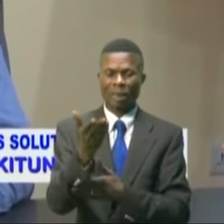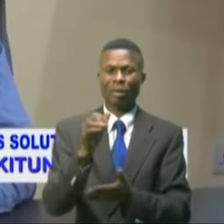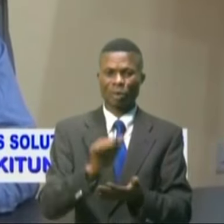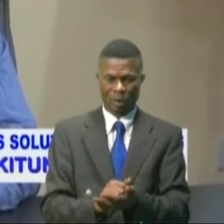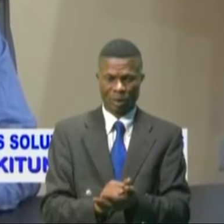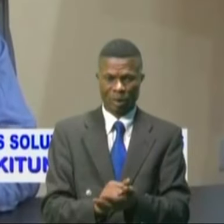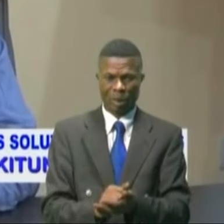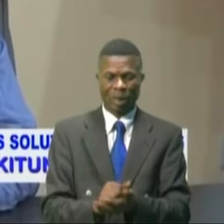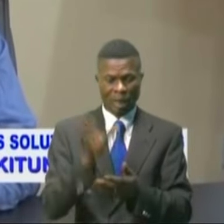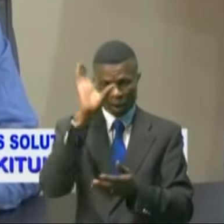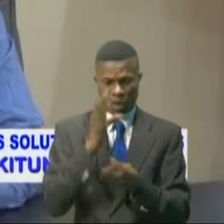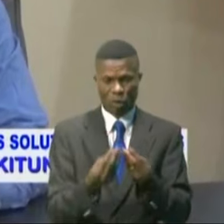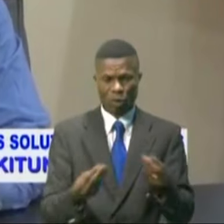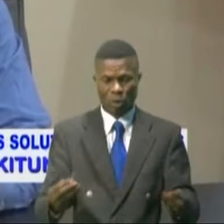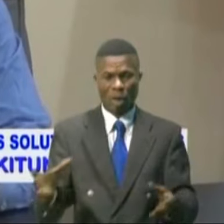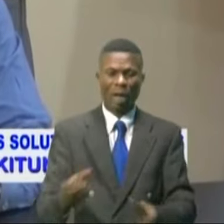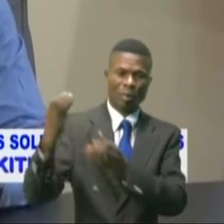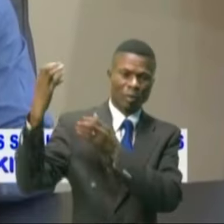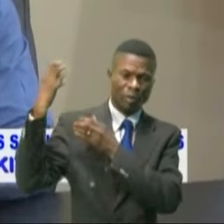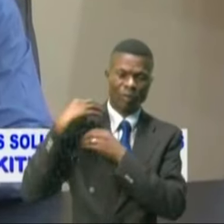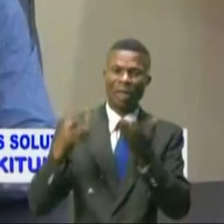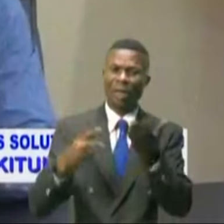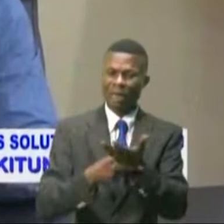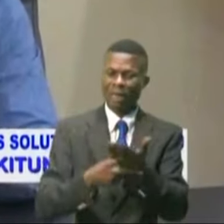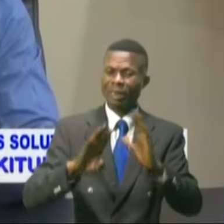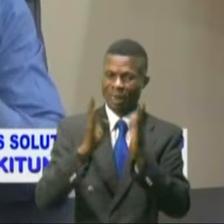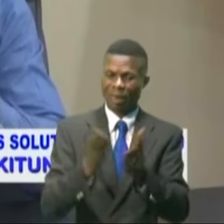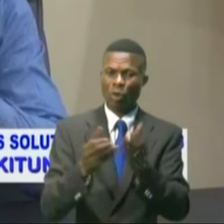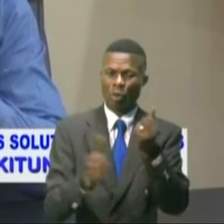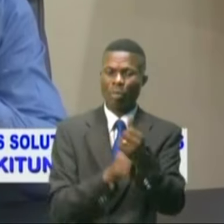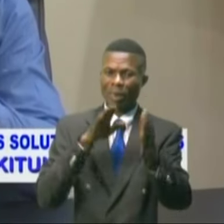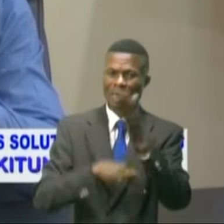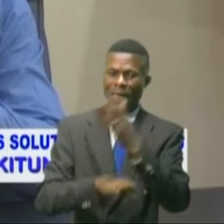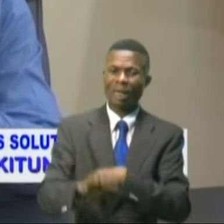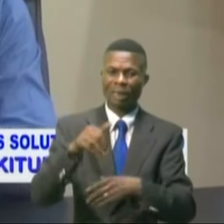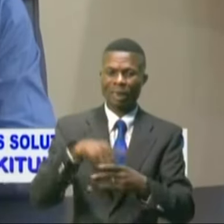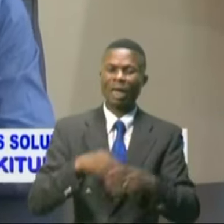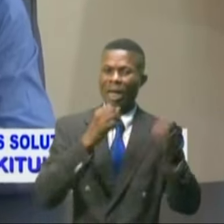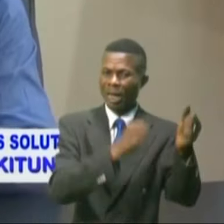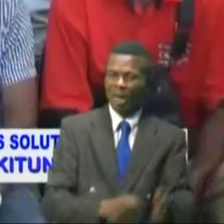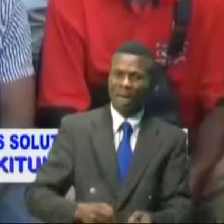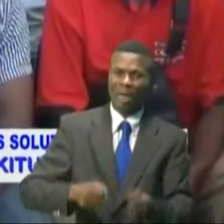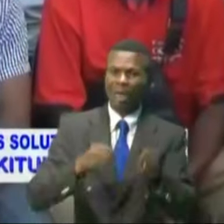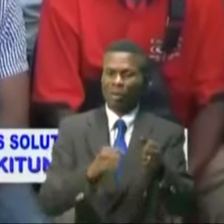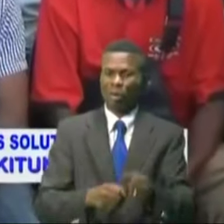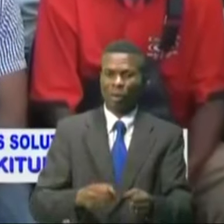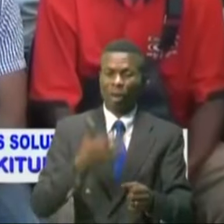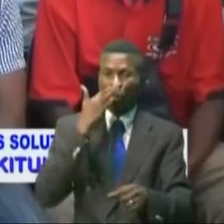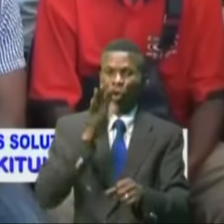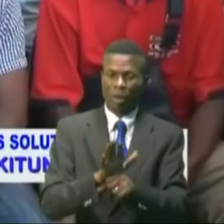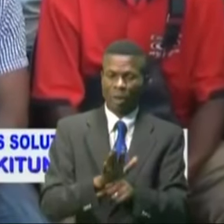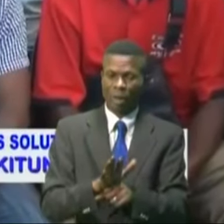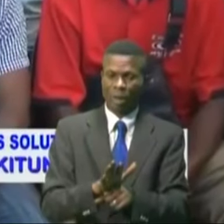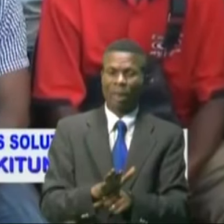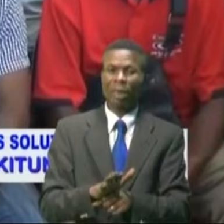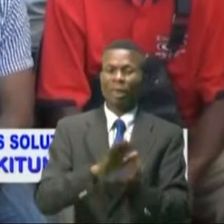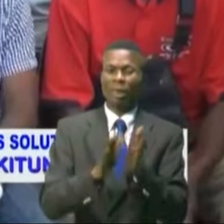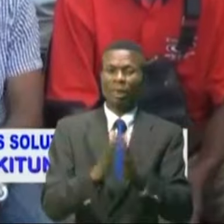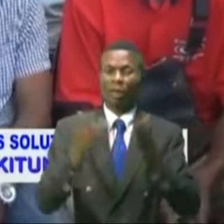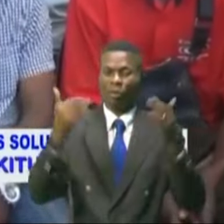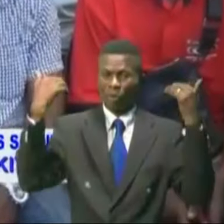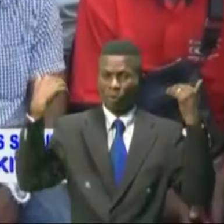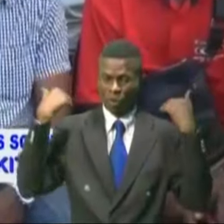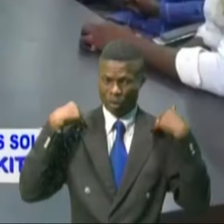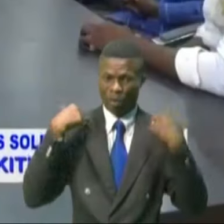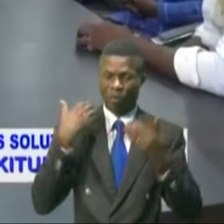s'est résolu de prendre en charge le frais du transport que paie la population et promettant, il faut investir, de s'activer dans